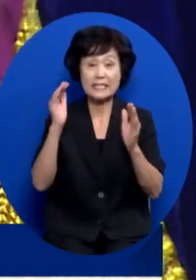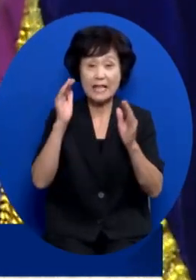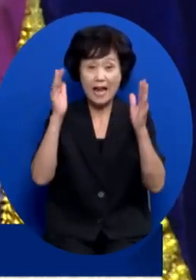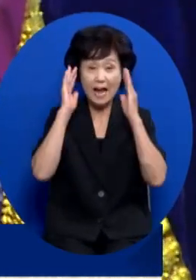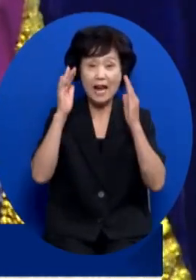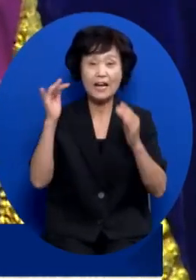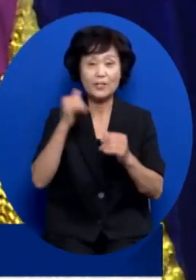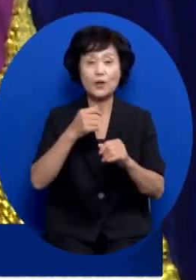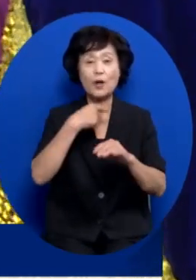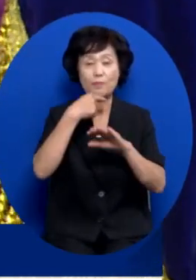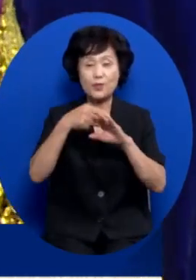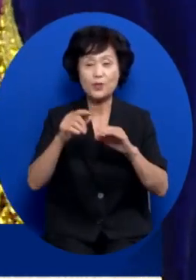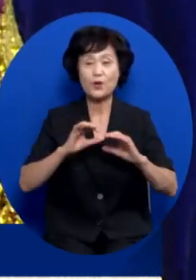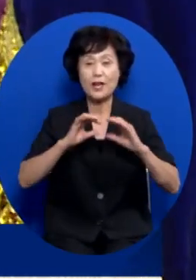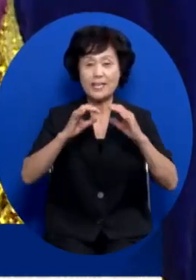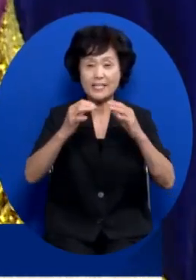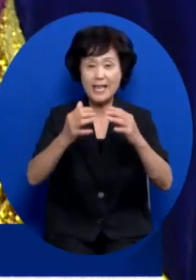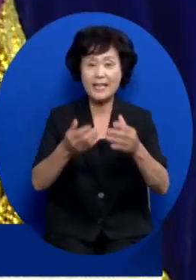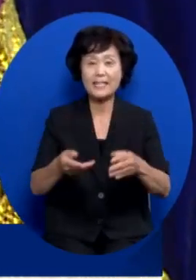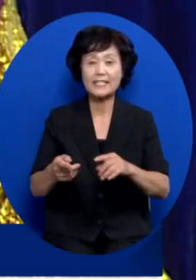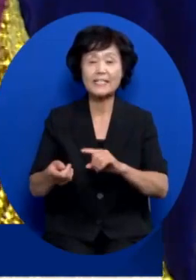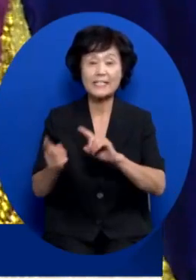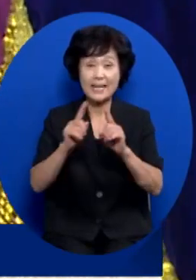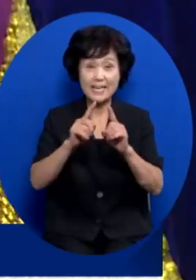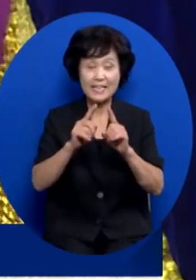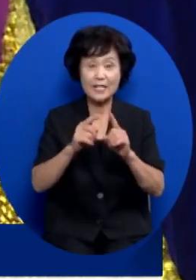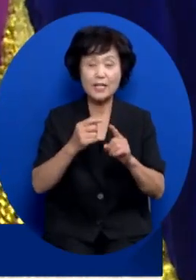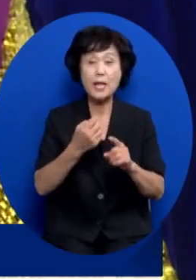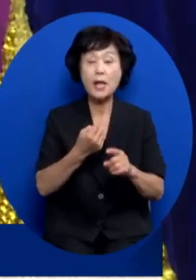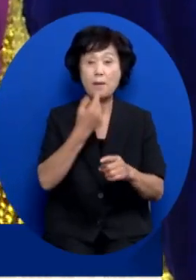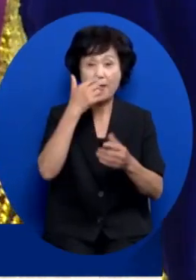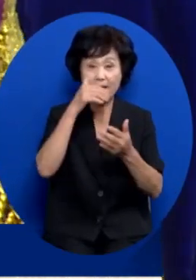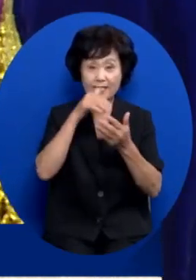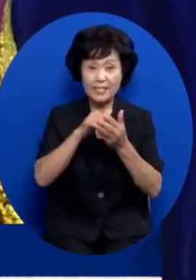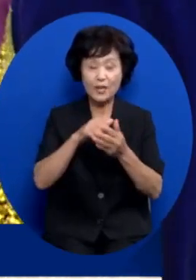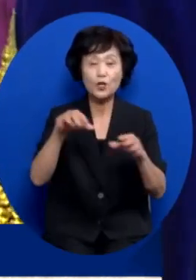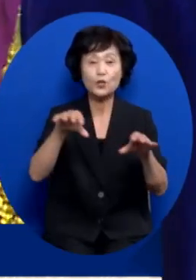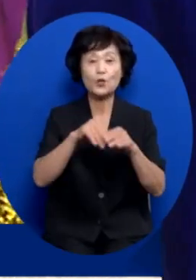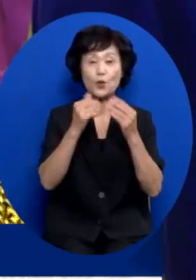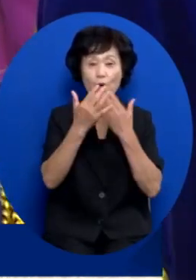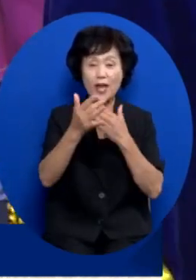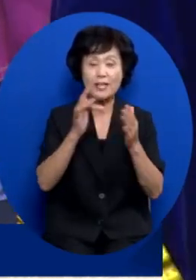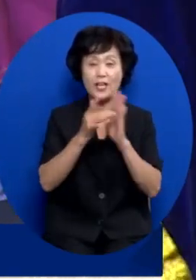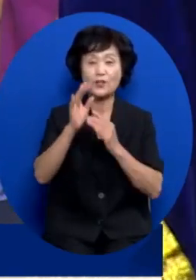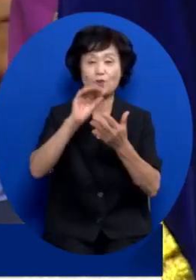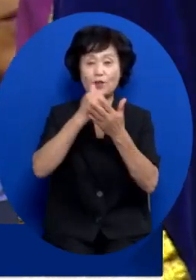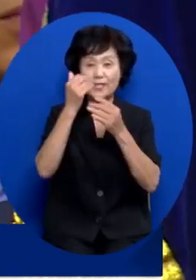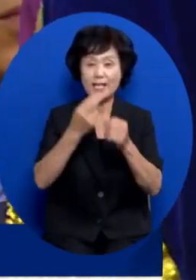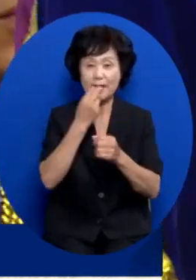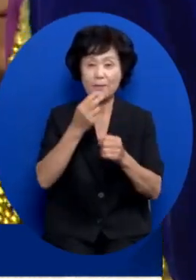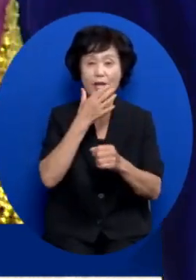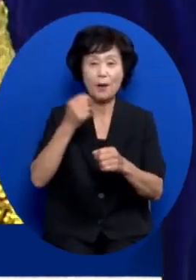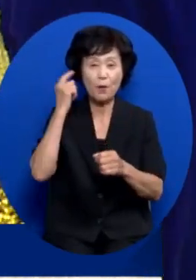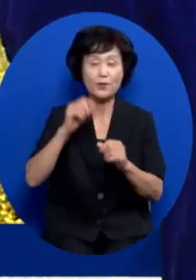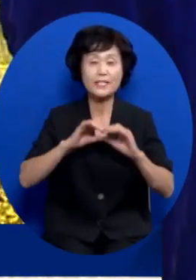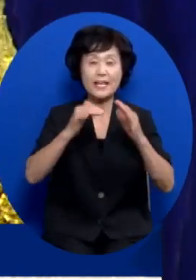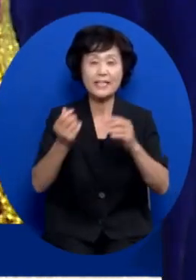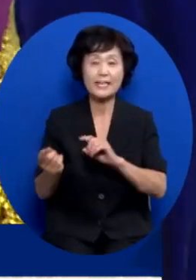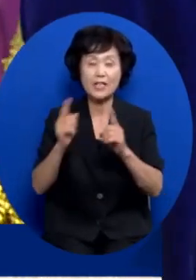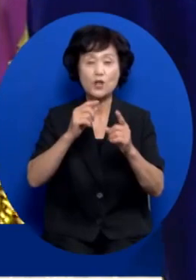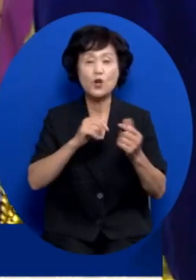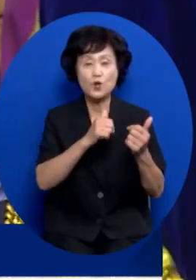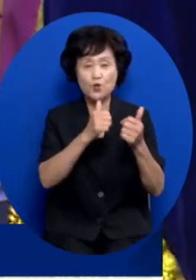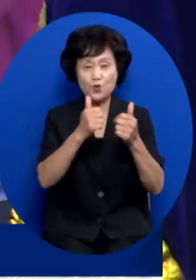살리는 백석총회, 예수 그리스도의 생명의 복음으로 세상을 살리고